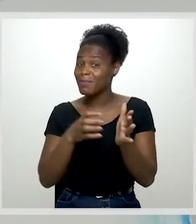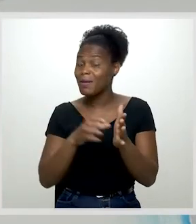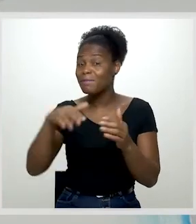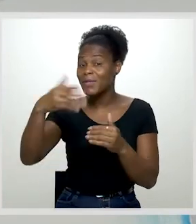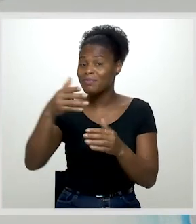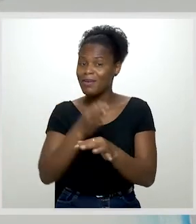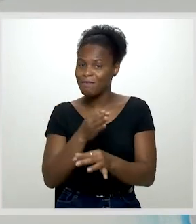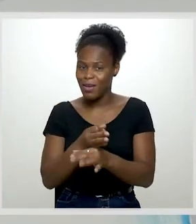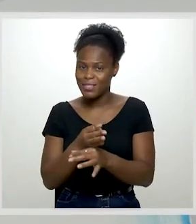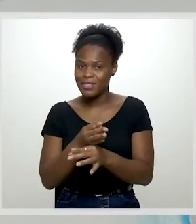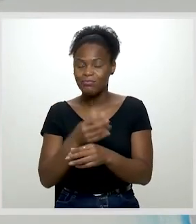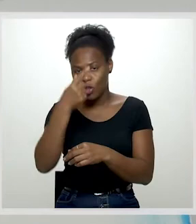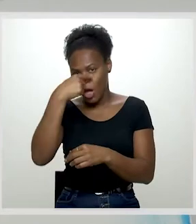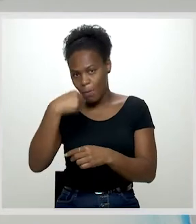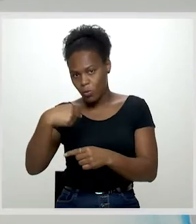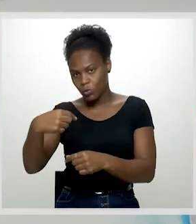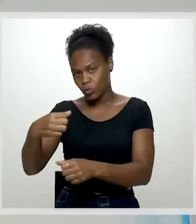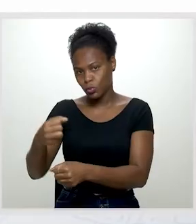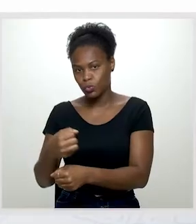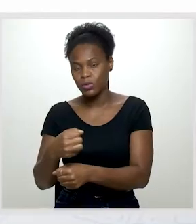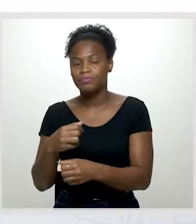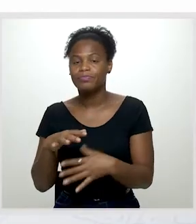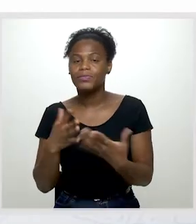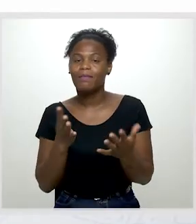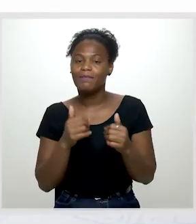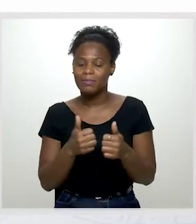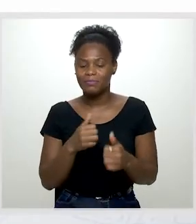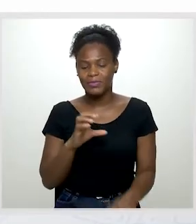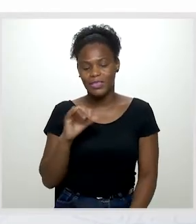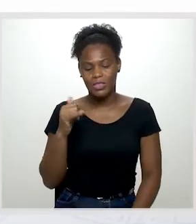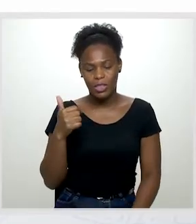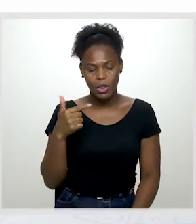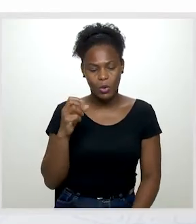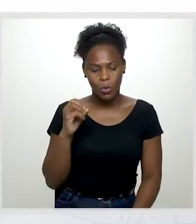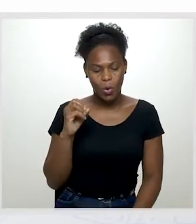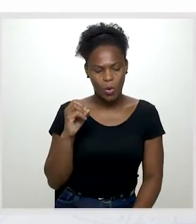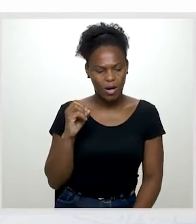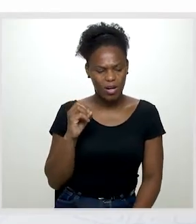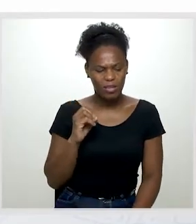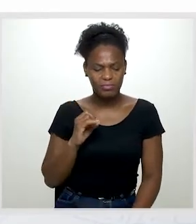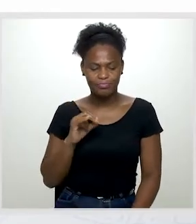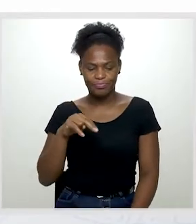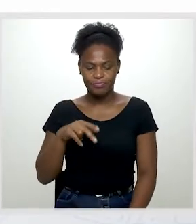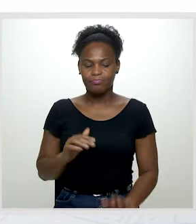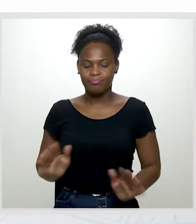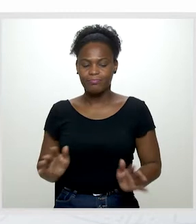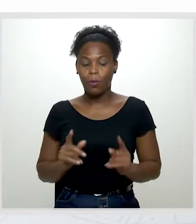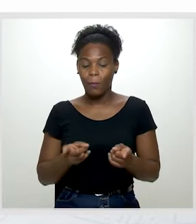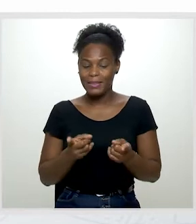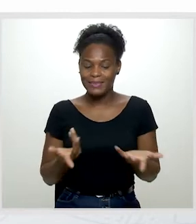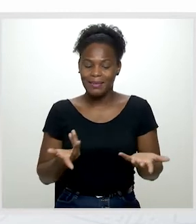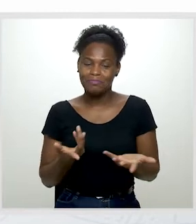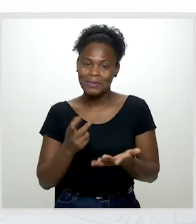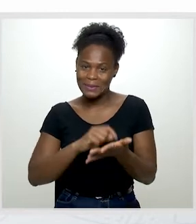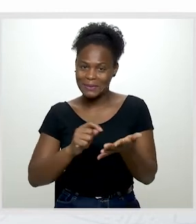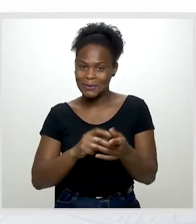fête de Halloween. Alors, c'est ça, la citrouille. C'est bon? On peut commencer l'exercice? Alors, je te